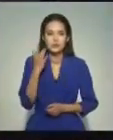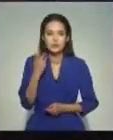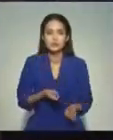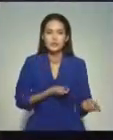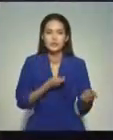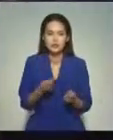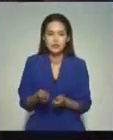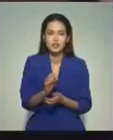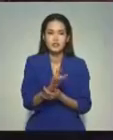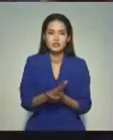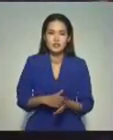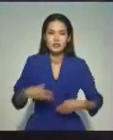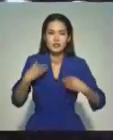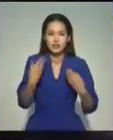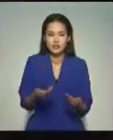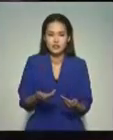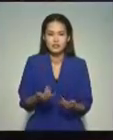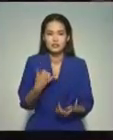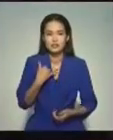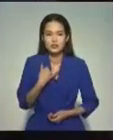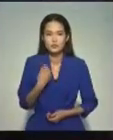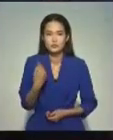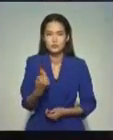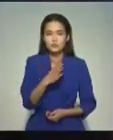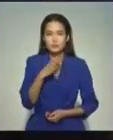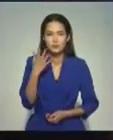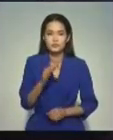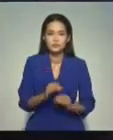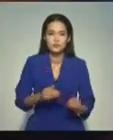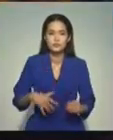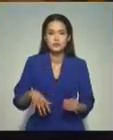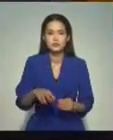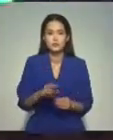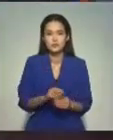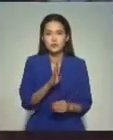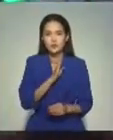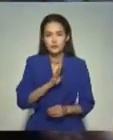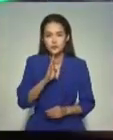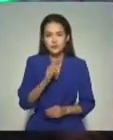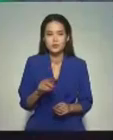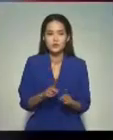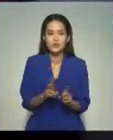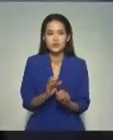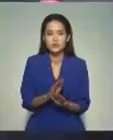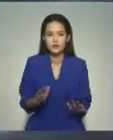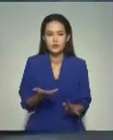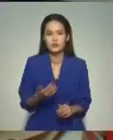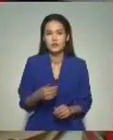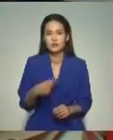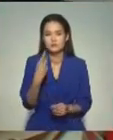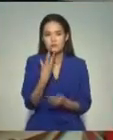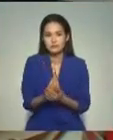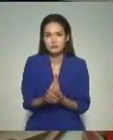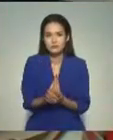всегда должен радоваться их дам мам сестер и девушек и не только по праздникам